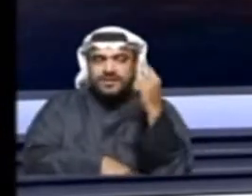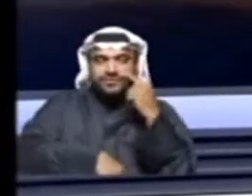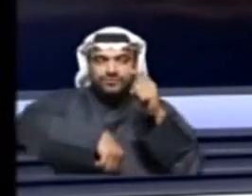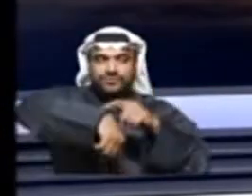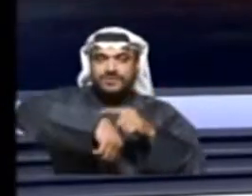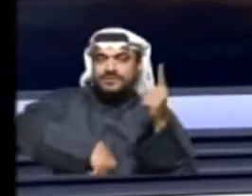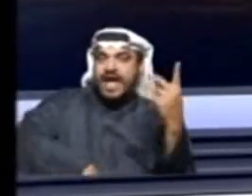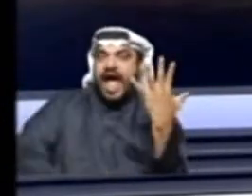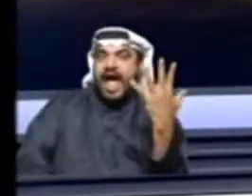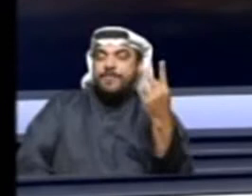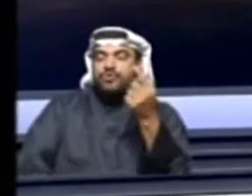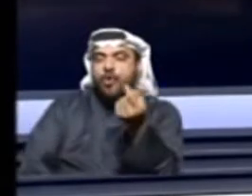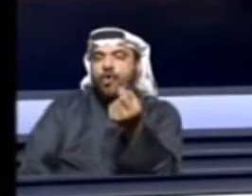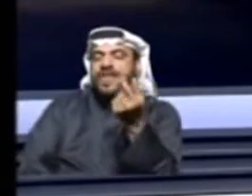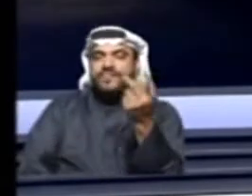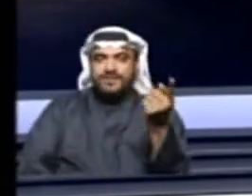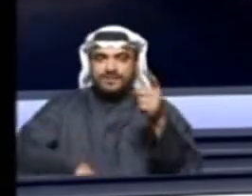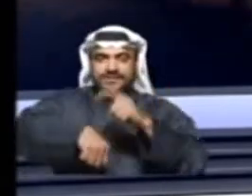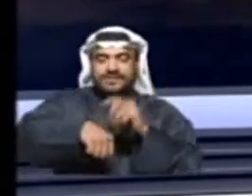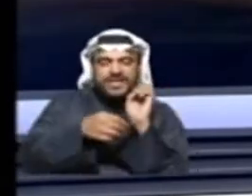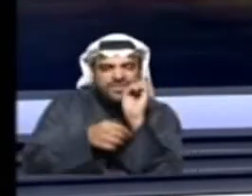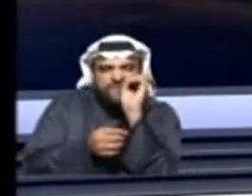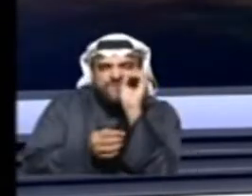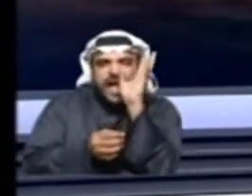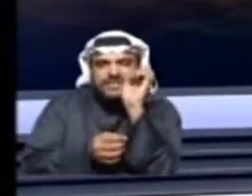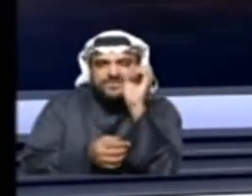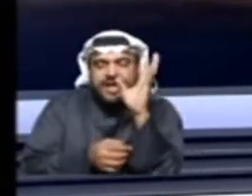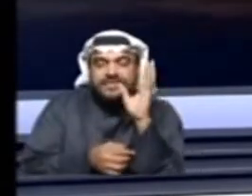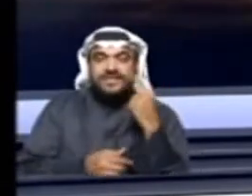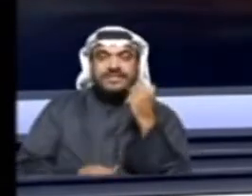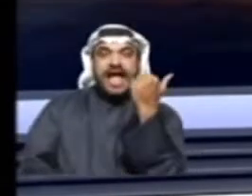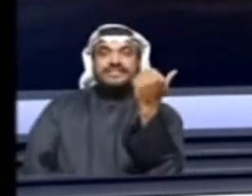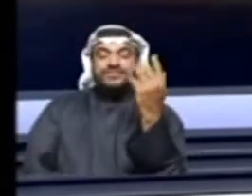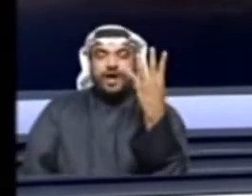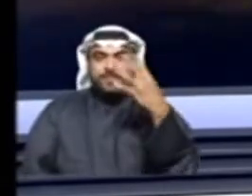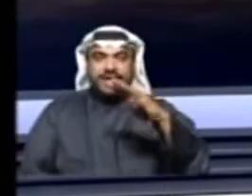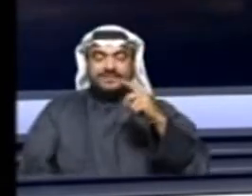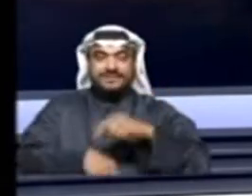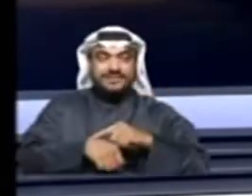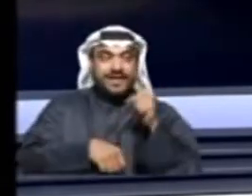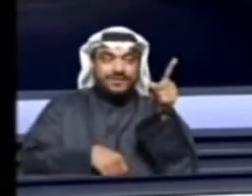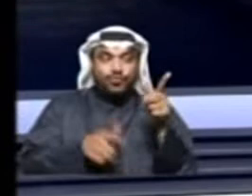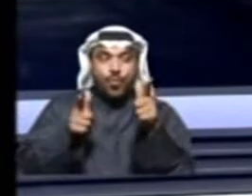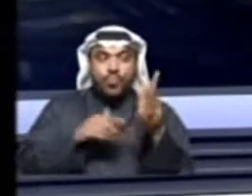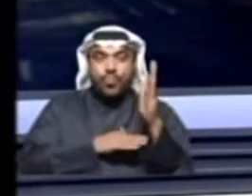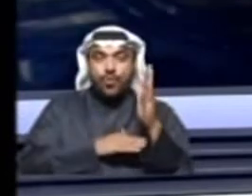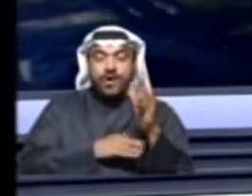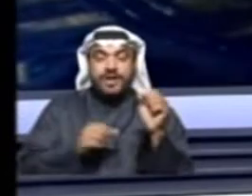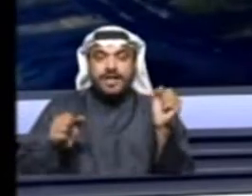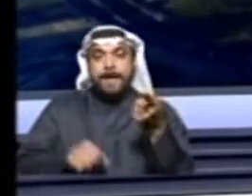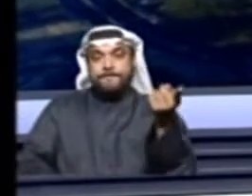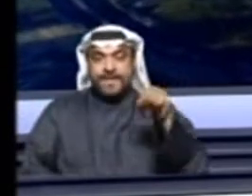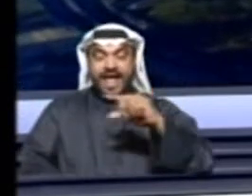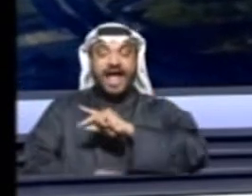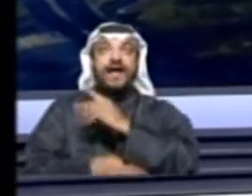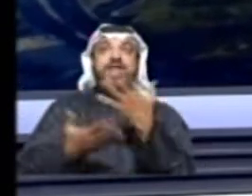أذان الفجر الساعة 5:30، شروق الشمس الساعة 6:44 دقيقة، أما موعد أذان المغرب الساعة 5:07 دقائق. الطقس المتوقع في